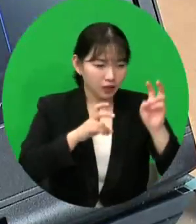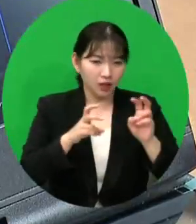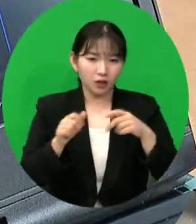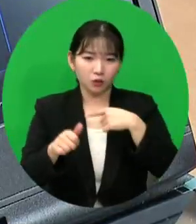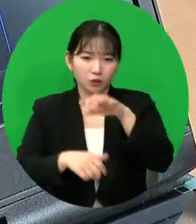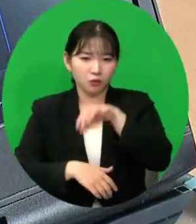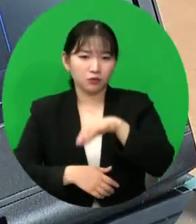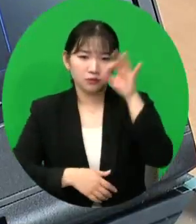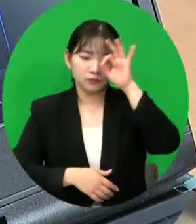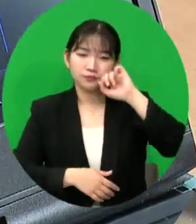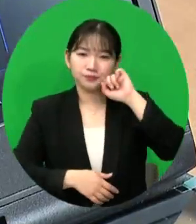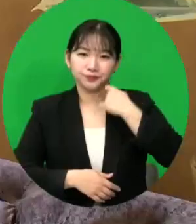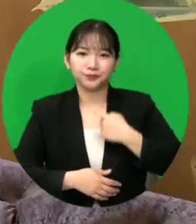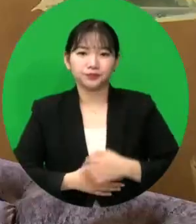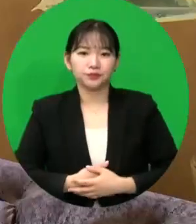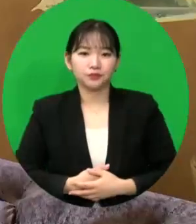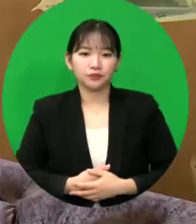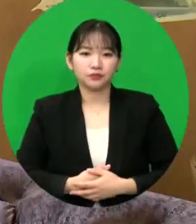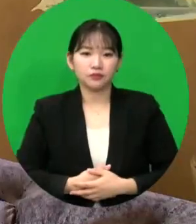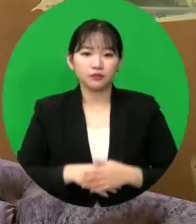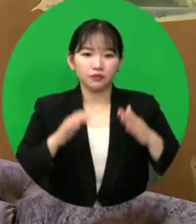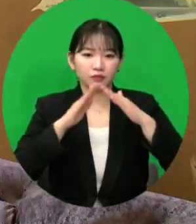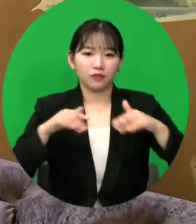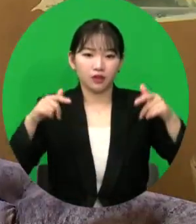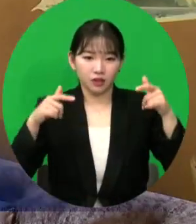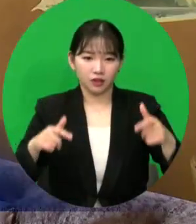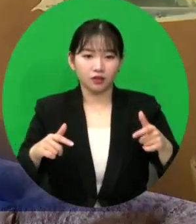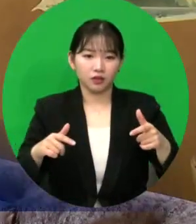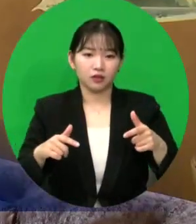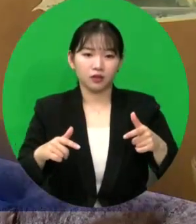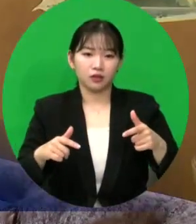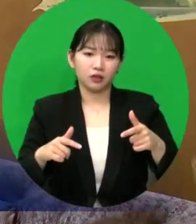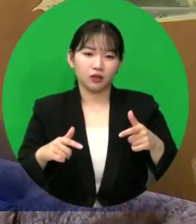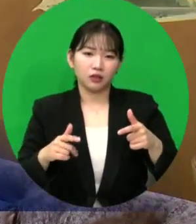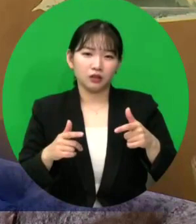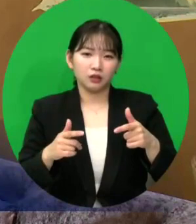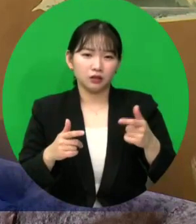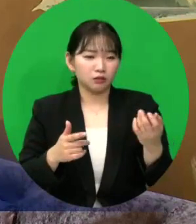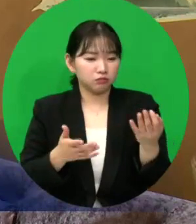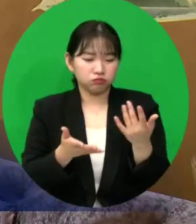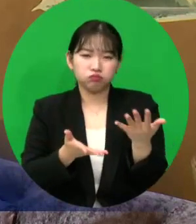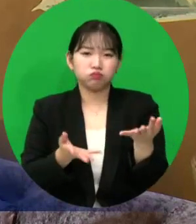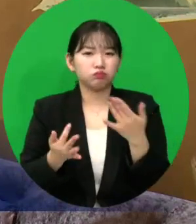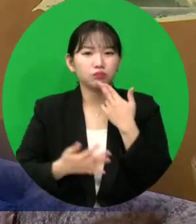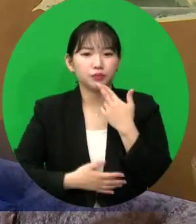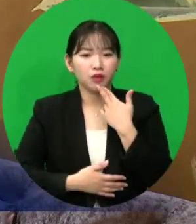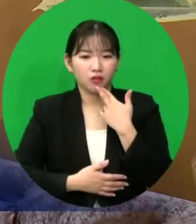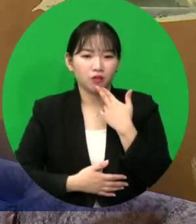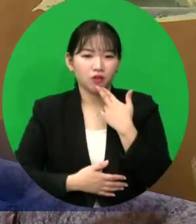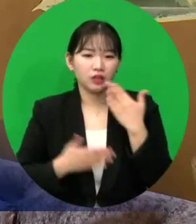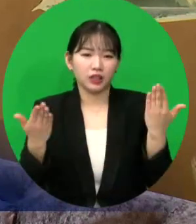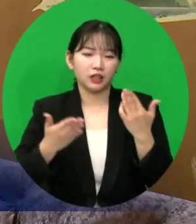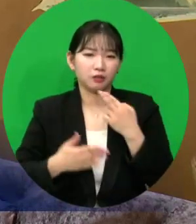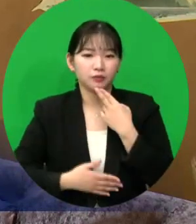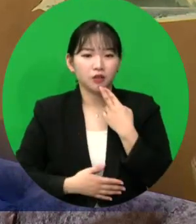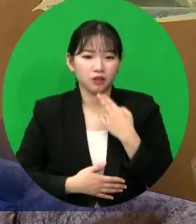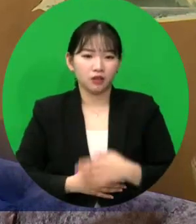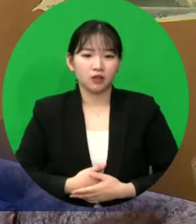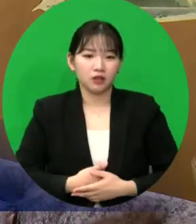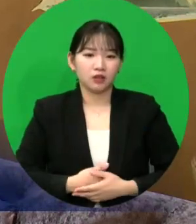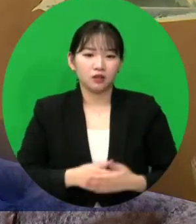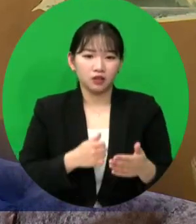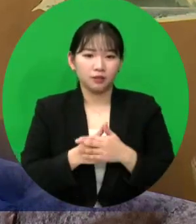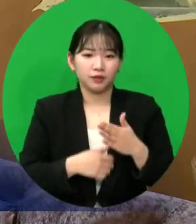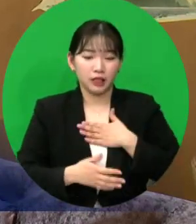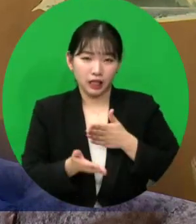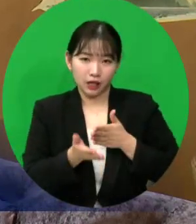교육기관도 찾아보기 어렵습니다. 전남에는 굉장히 손에 꼽게 그거를 손에 꼽을 만큼 없거든요. 해서